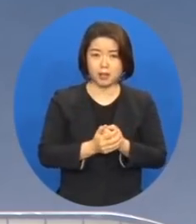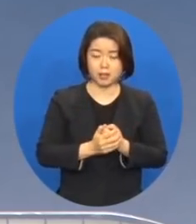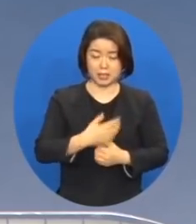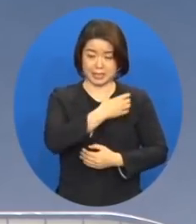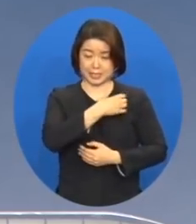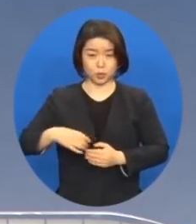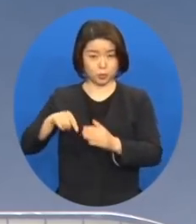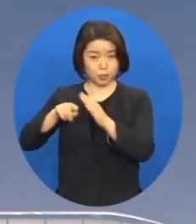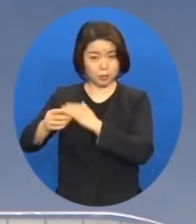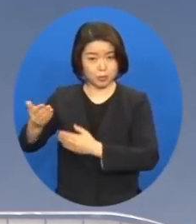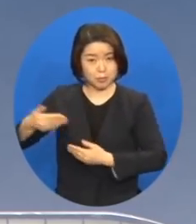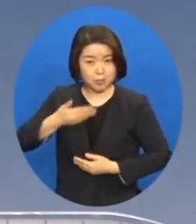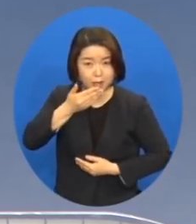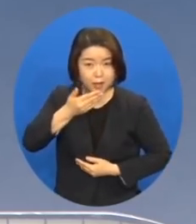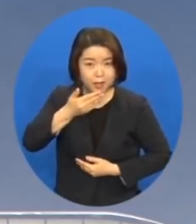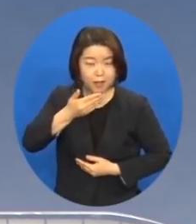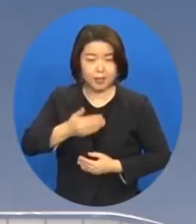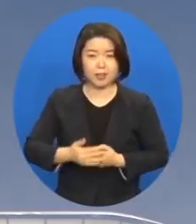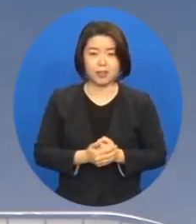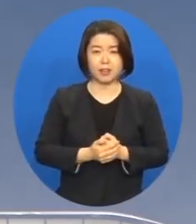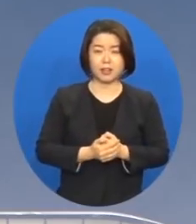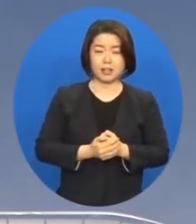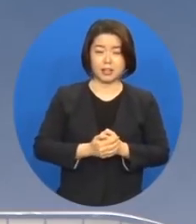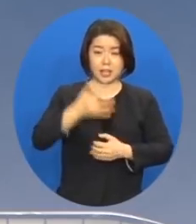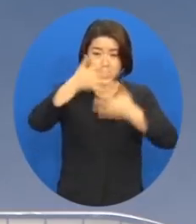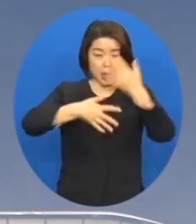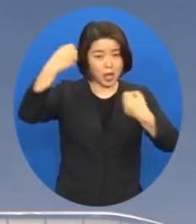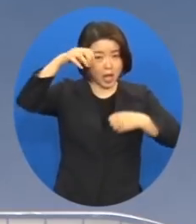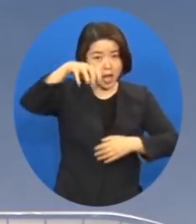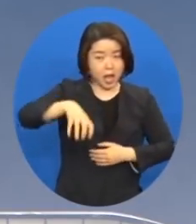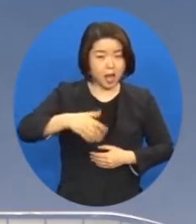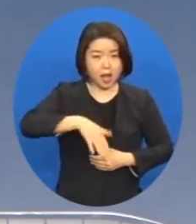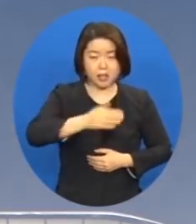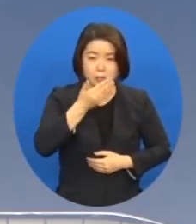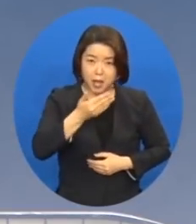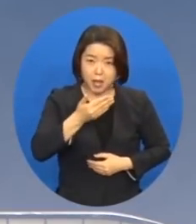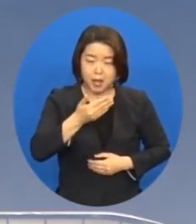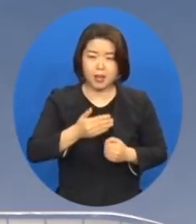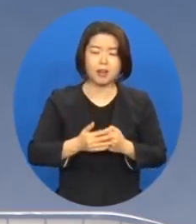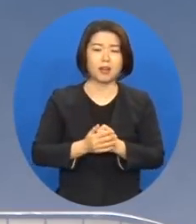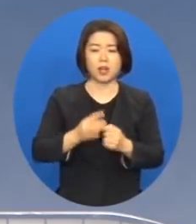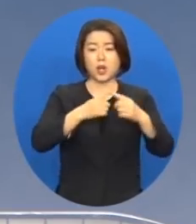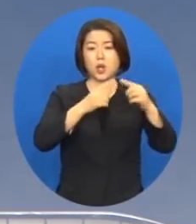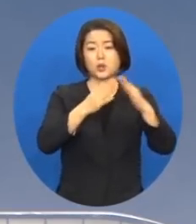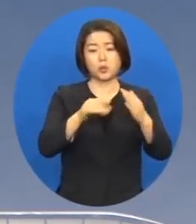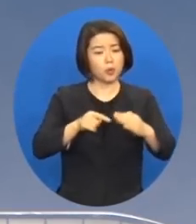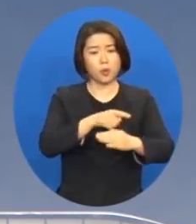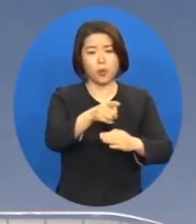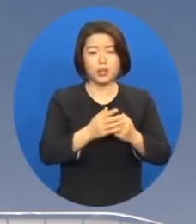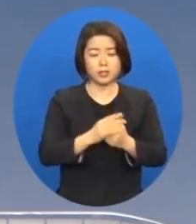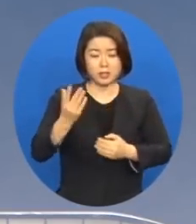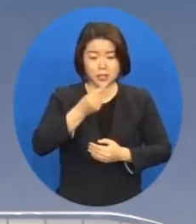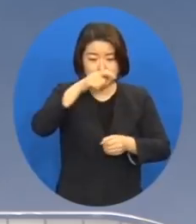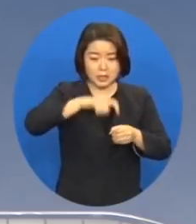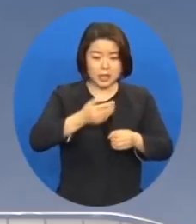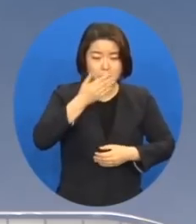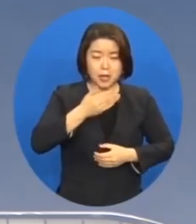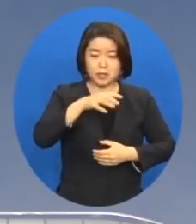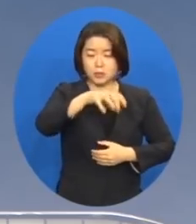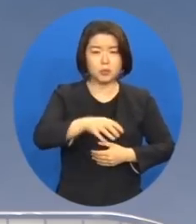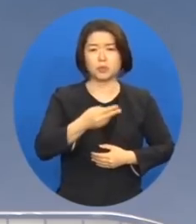동사무소 가서 받습니까? 극장 가서 받을 겁니까? 교회 외에는 성찬을 받을 데가